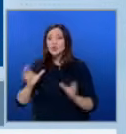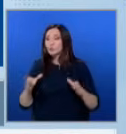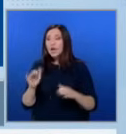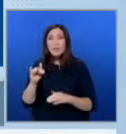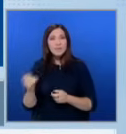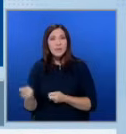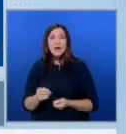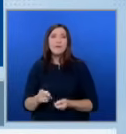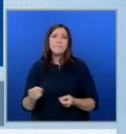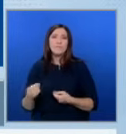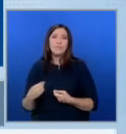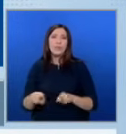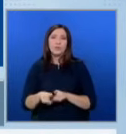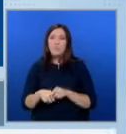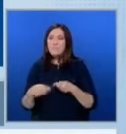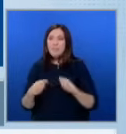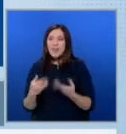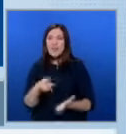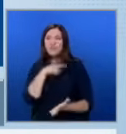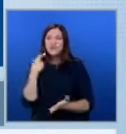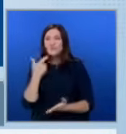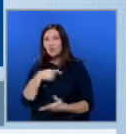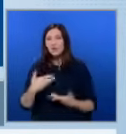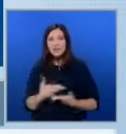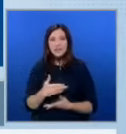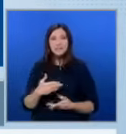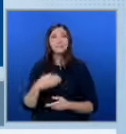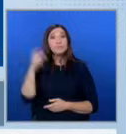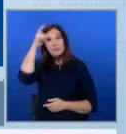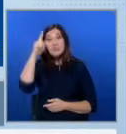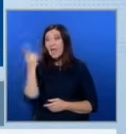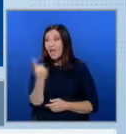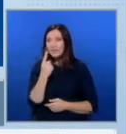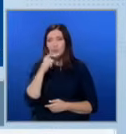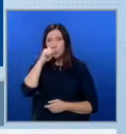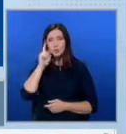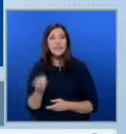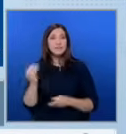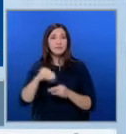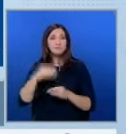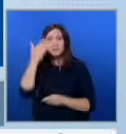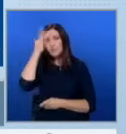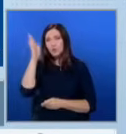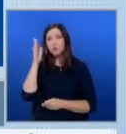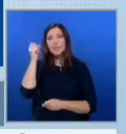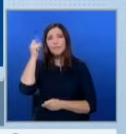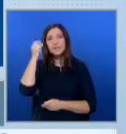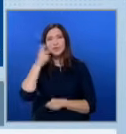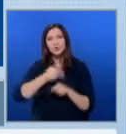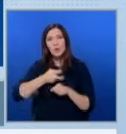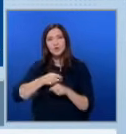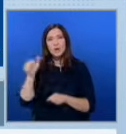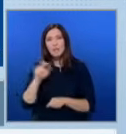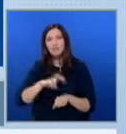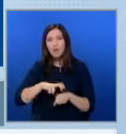бъдат принасяни в жертва на лични интереси. Движението за права и свободи е единно и се гордее с приноса на почетния председател доктор